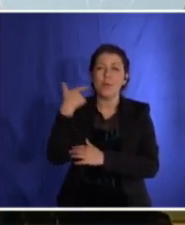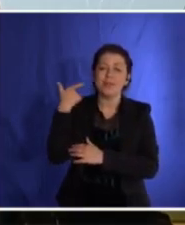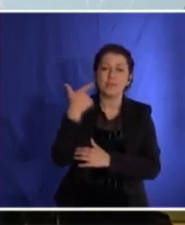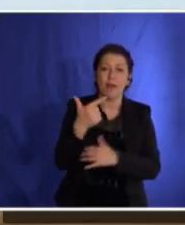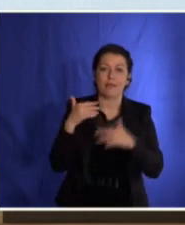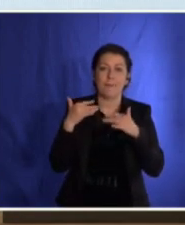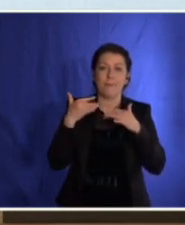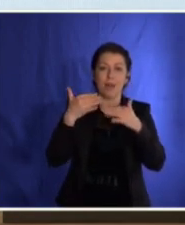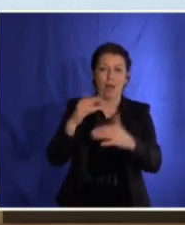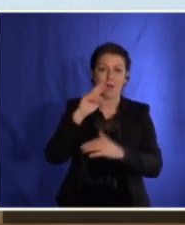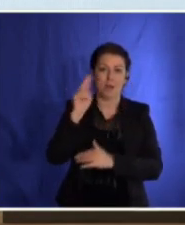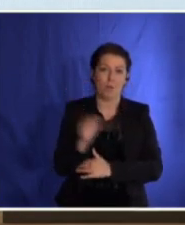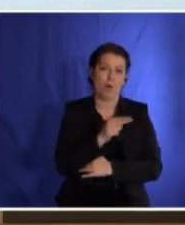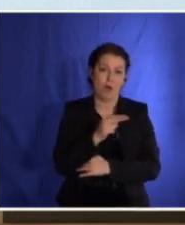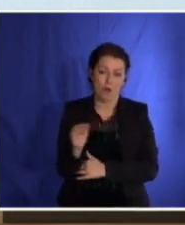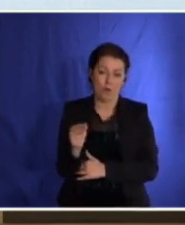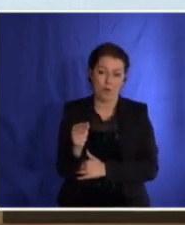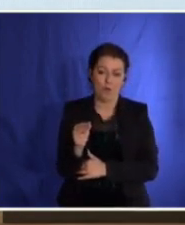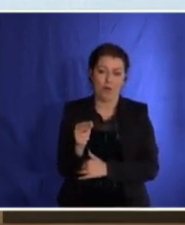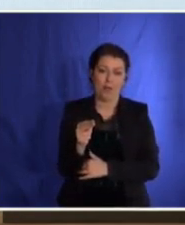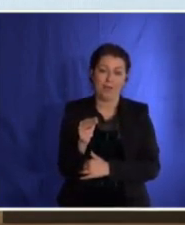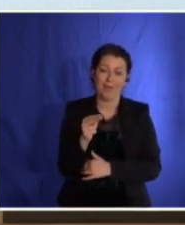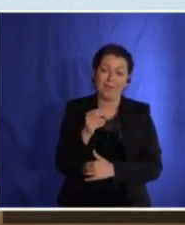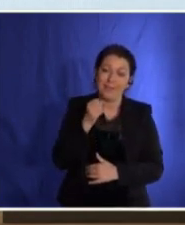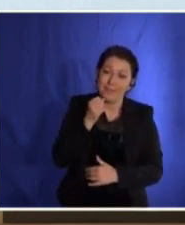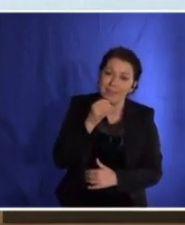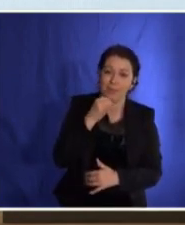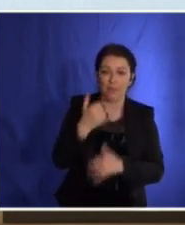Euro. Jahr für Jahr.